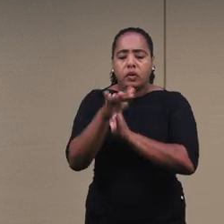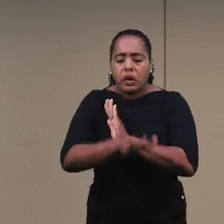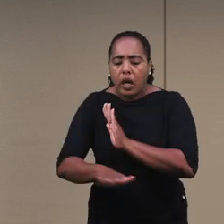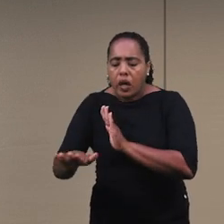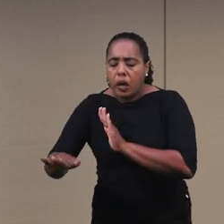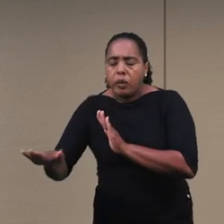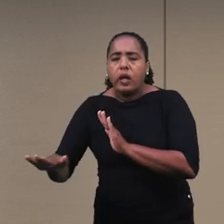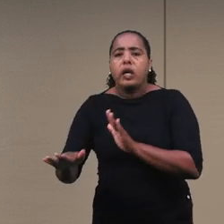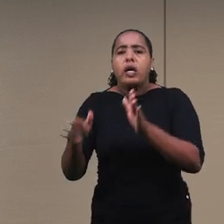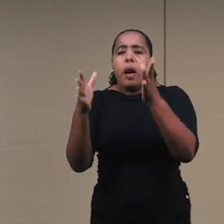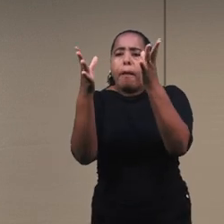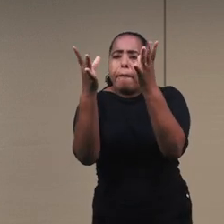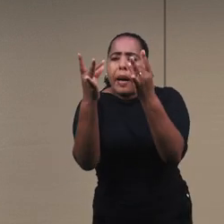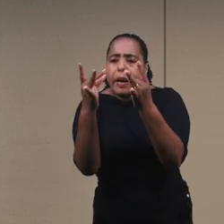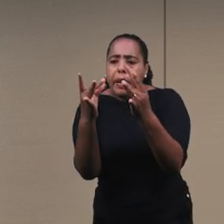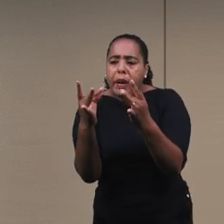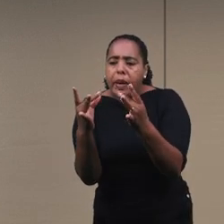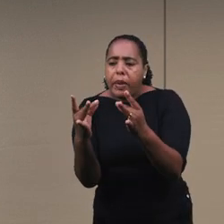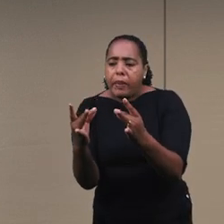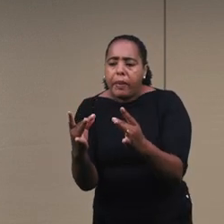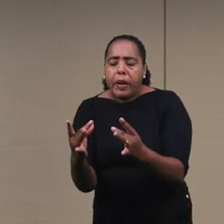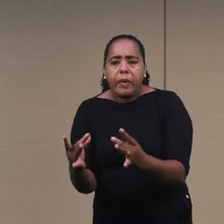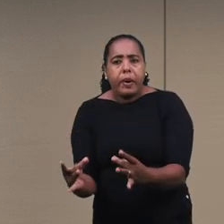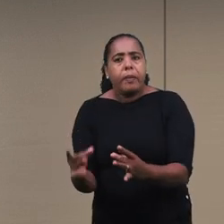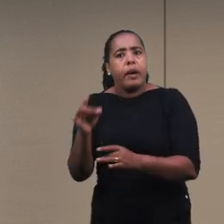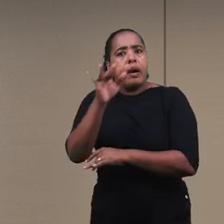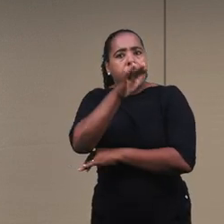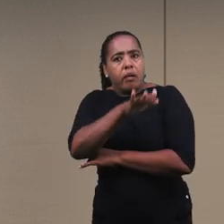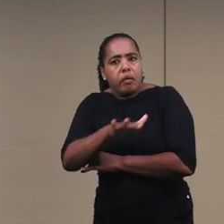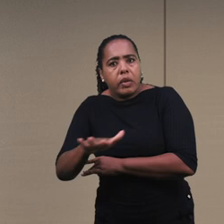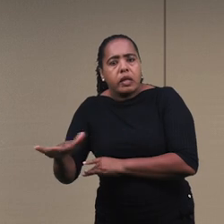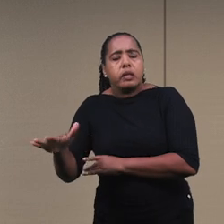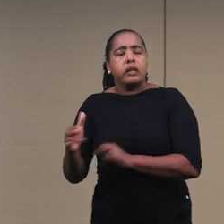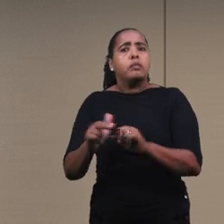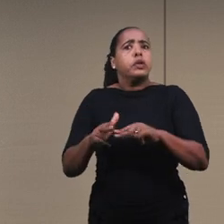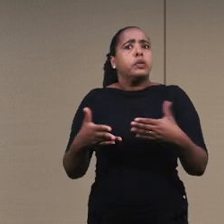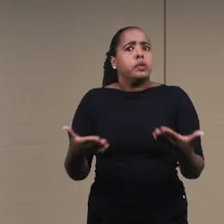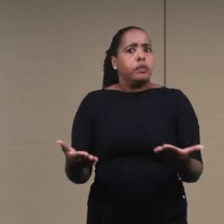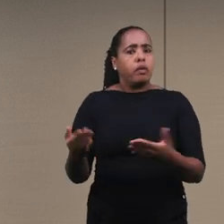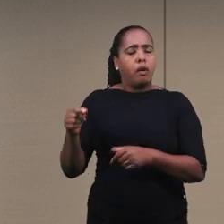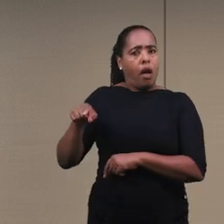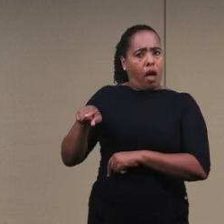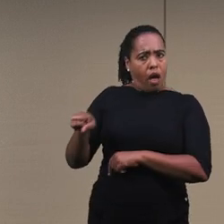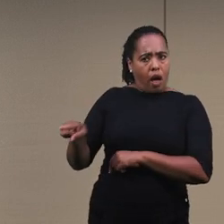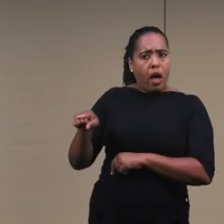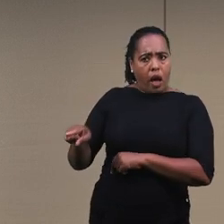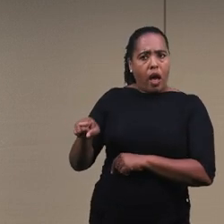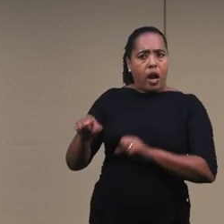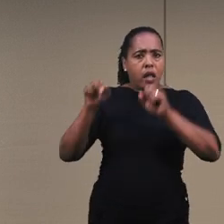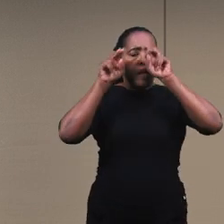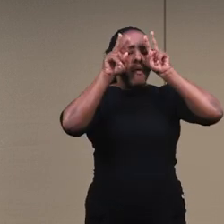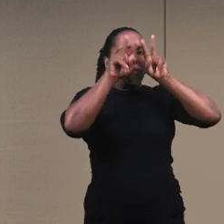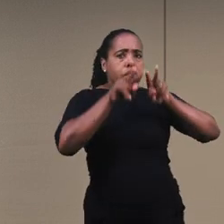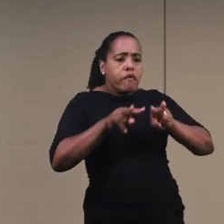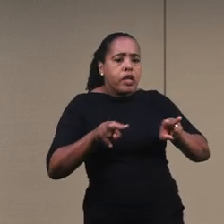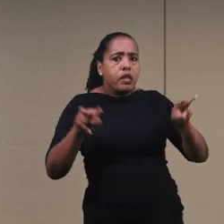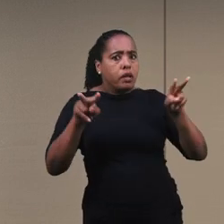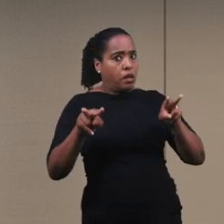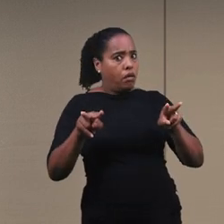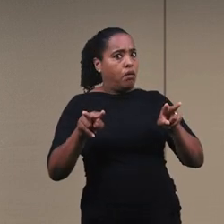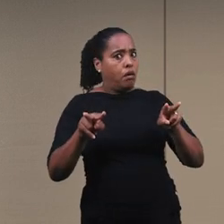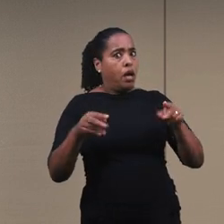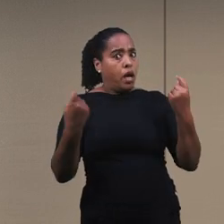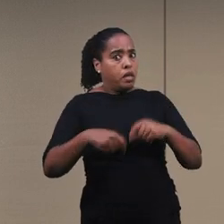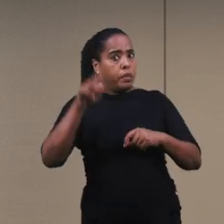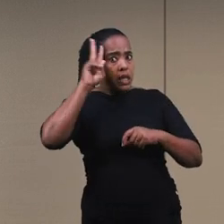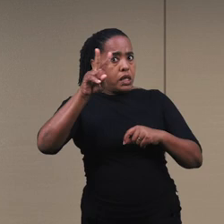décrire l'environnement à l'enfant. Pourquoi? Parce qu'elle a une fonctionnalité visuelle, mais rappelez-vous, elle a un champ